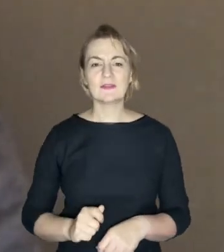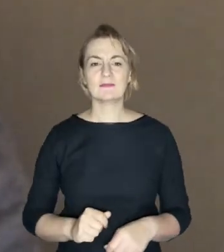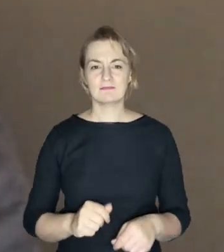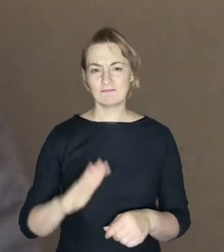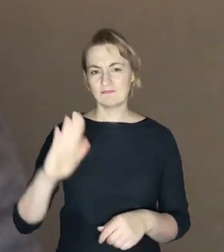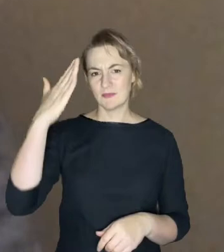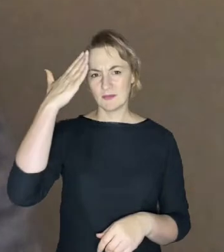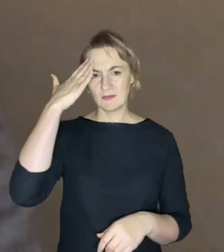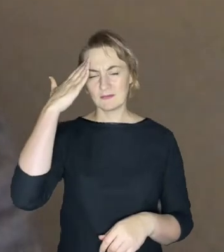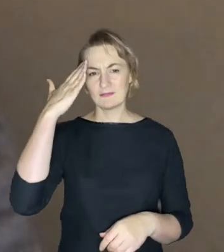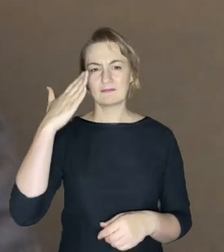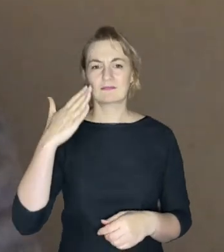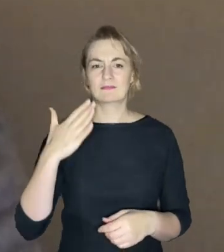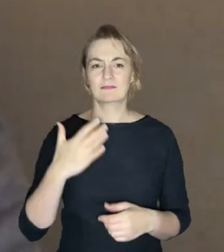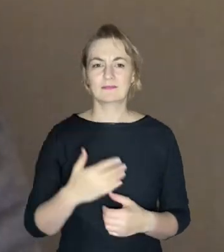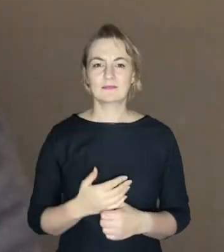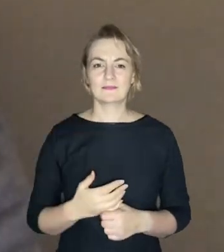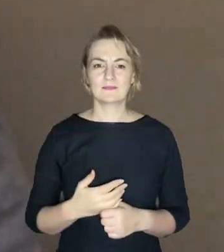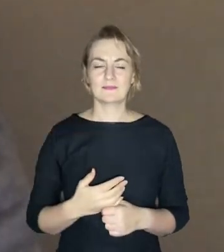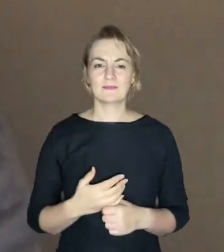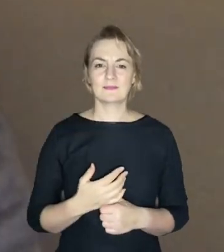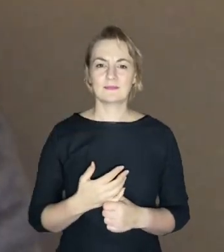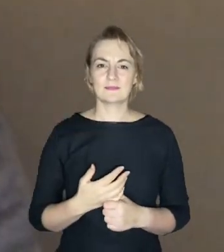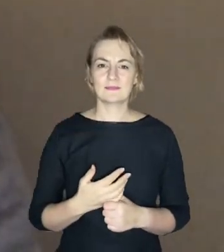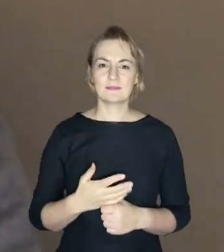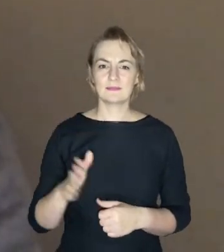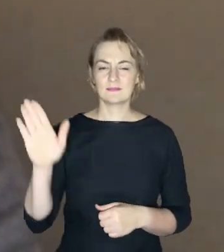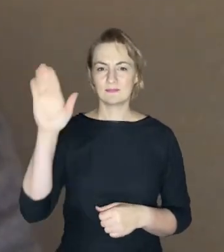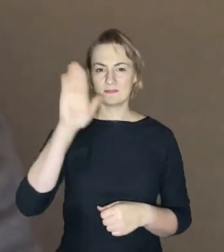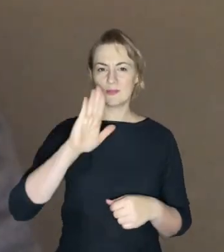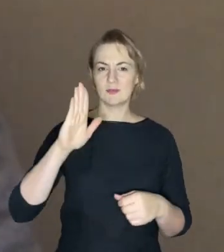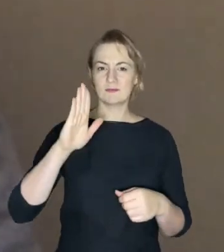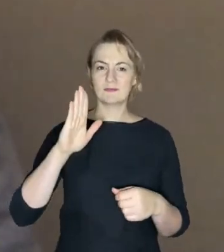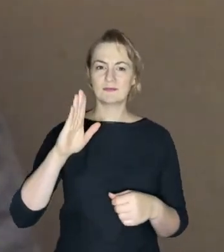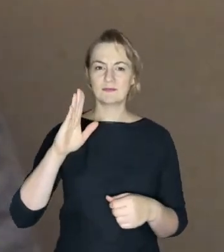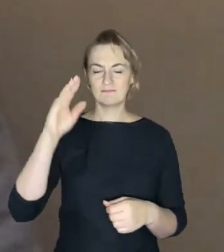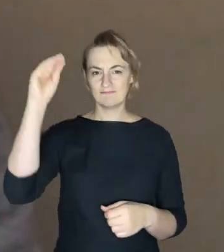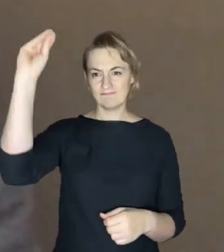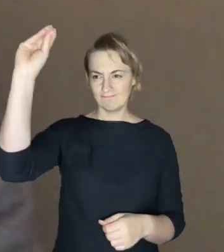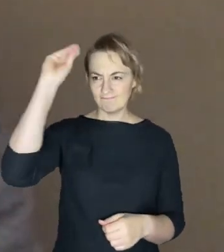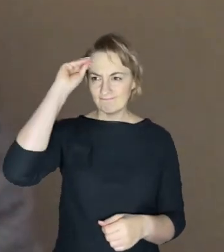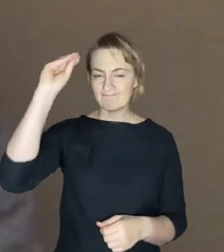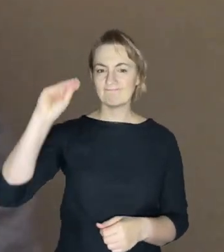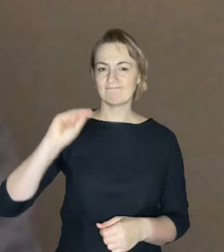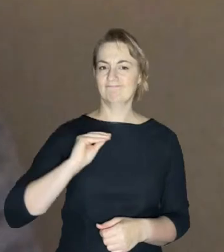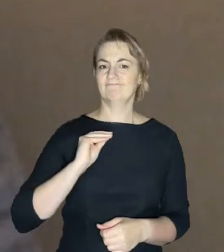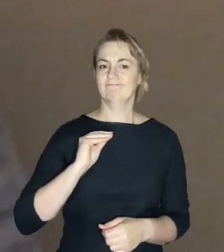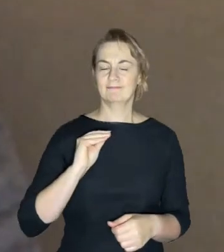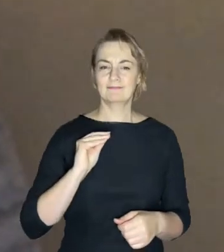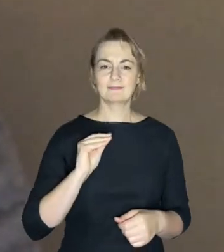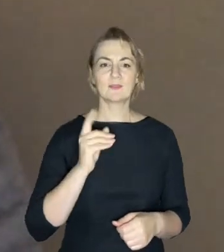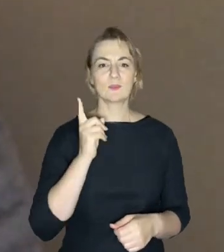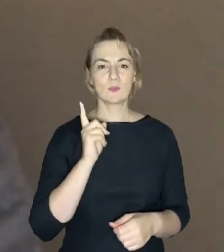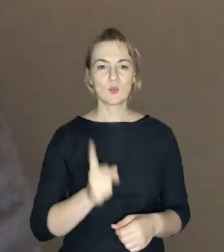prawda, Bóg przekazał taką informację ludziom, że powinni